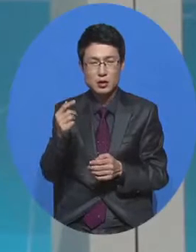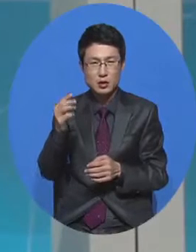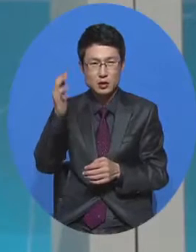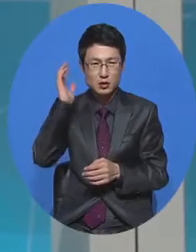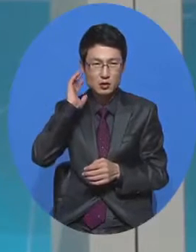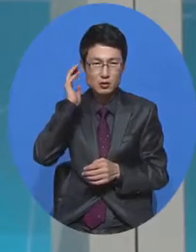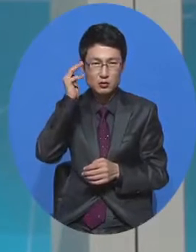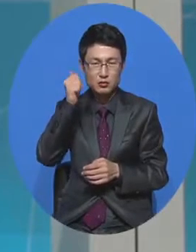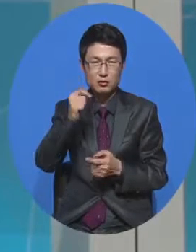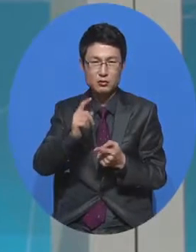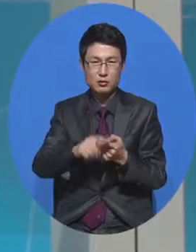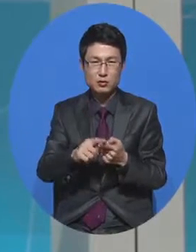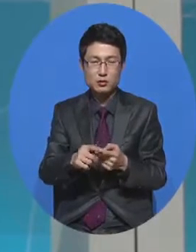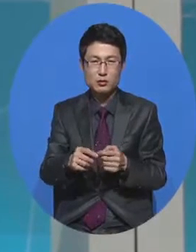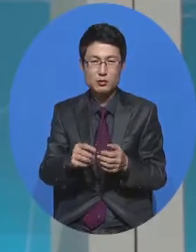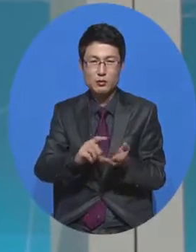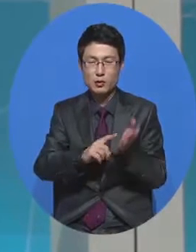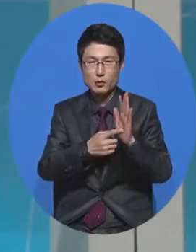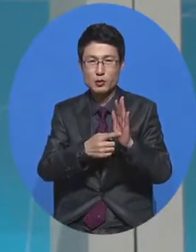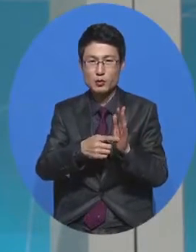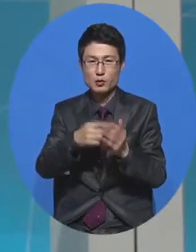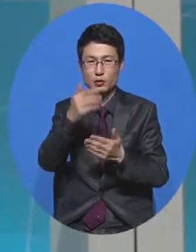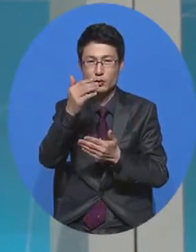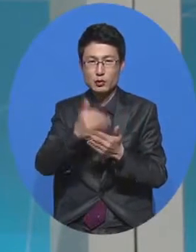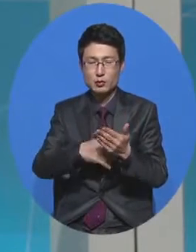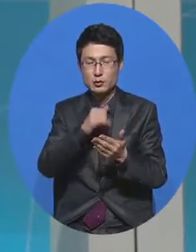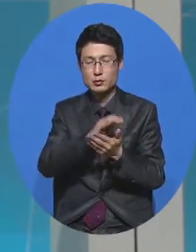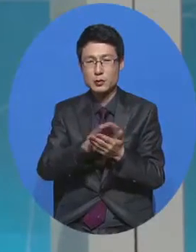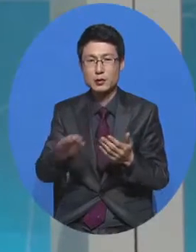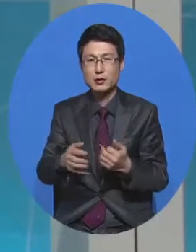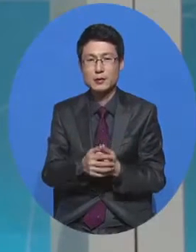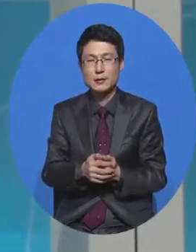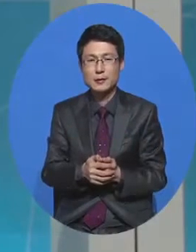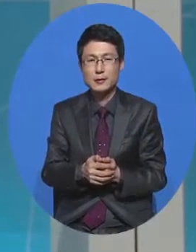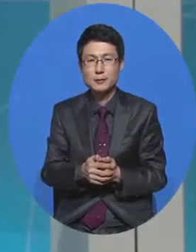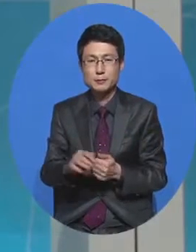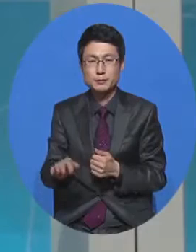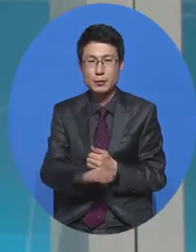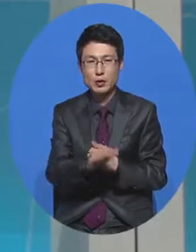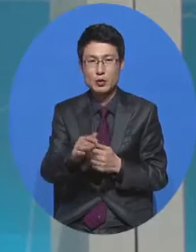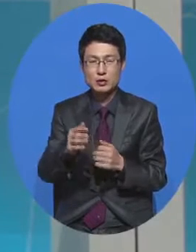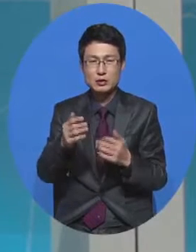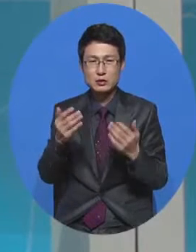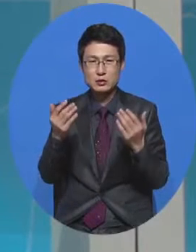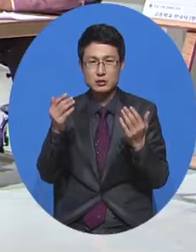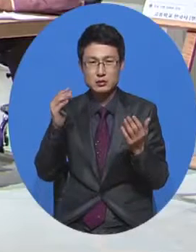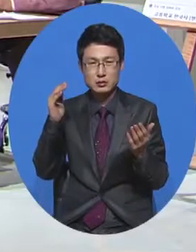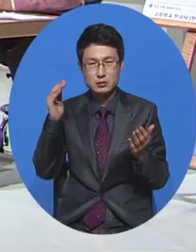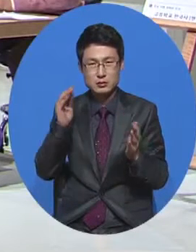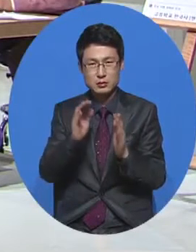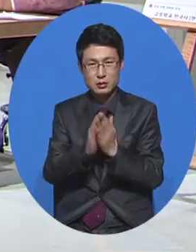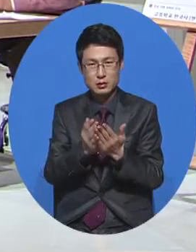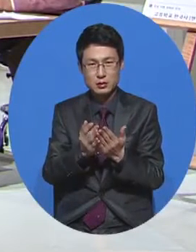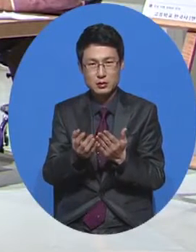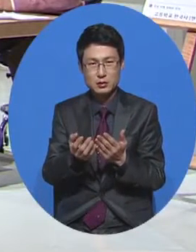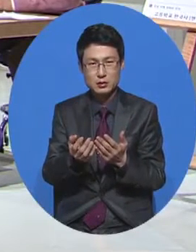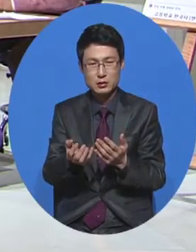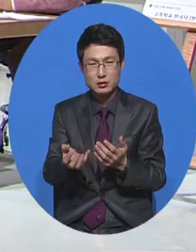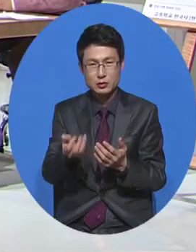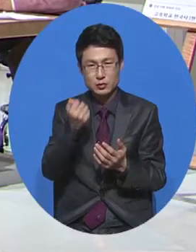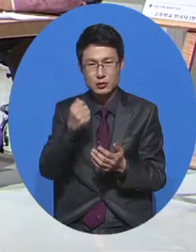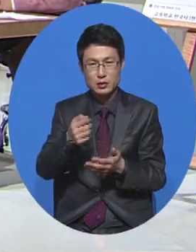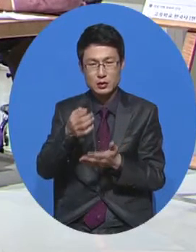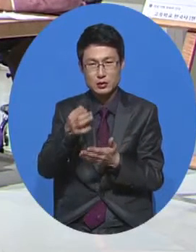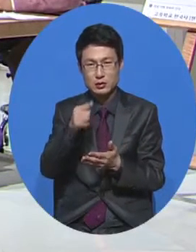썸 10g 행사에 발표문을 싫고 있거든요 예 어 우리 교과서가 지향해야 될 가치가 나 있는 겁니다 그